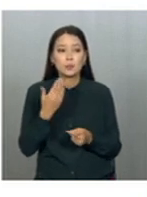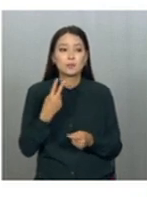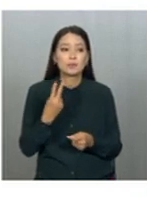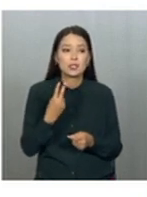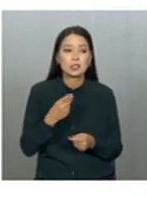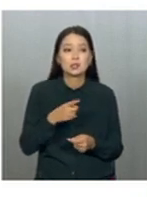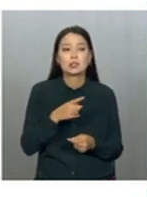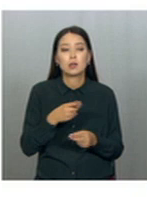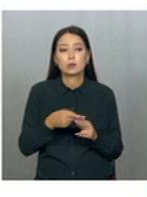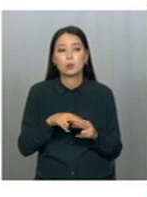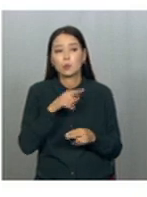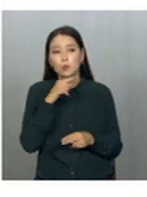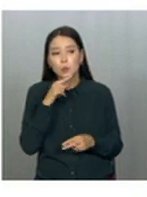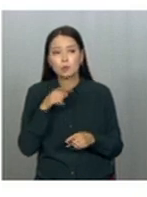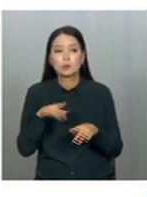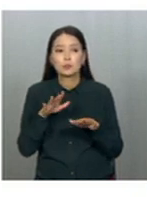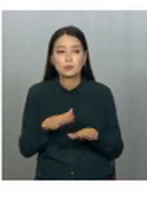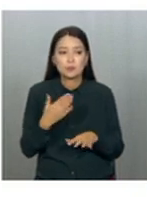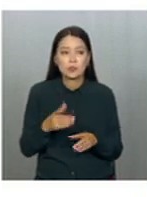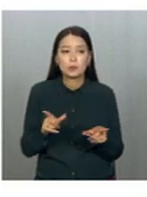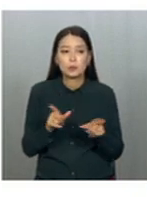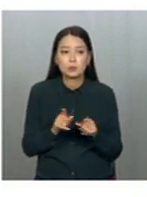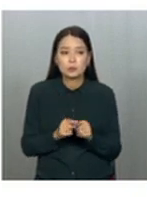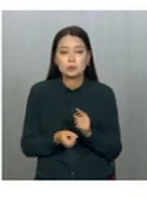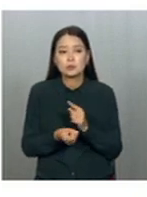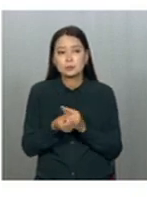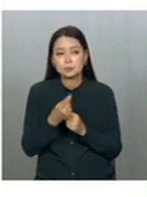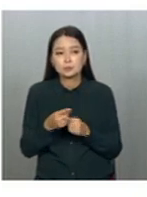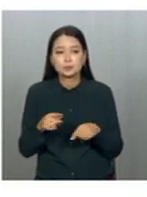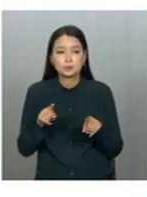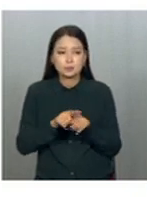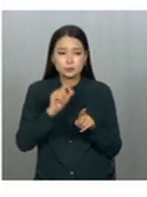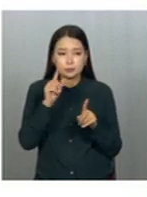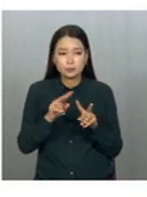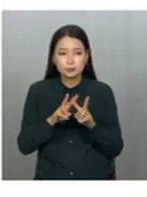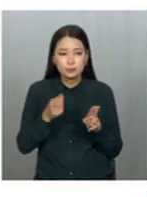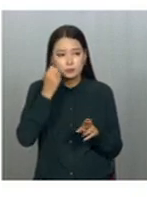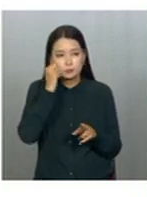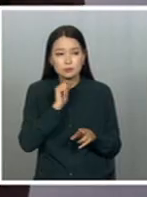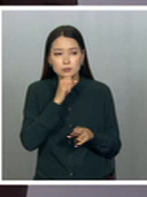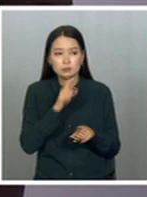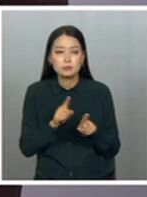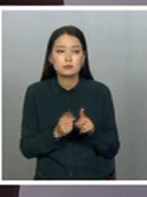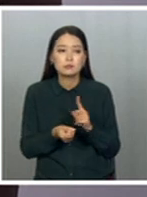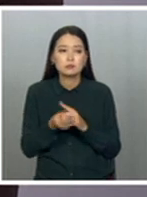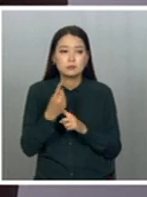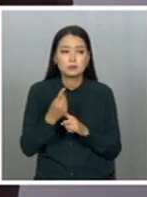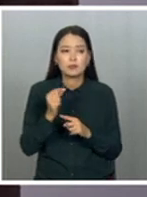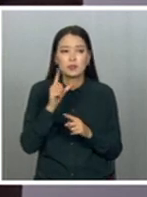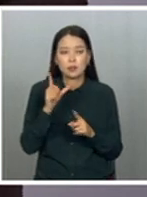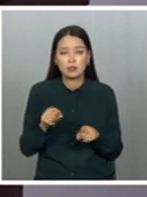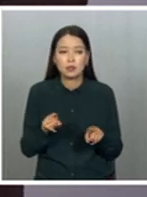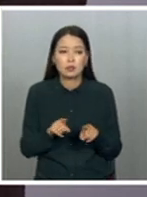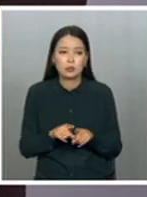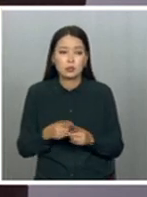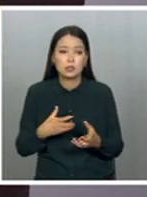боп иілгеніне қоса шалқалап туған жаңа айға да ұқсады. Қариялар шалқалап туған айдан қорық деушеді.